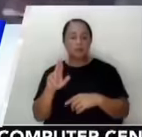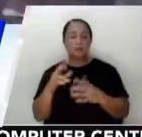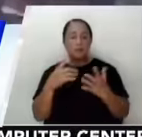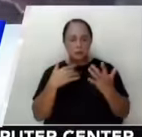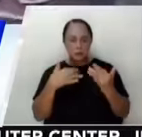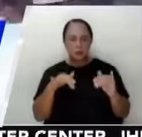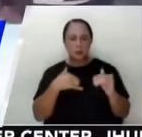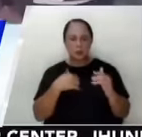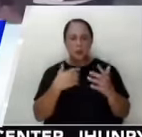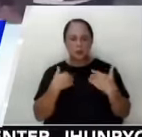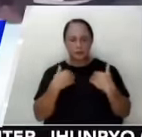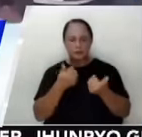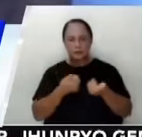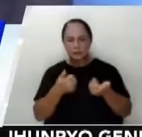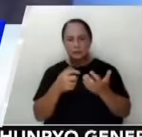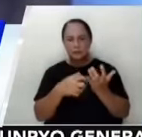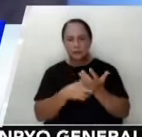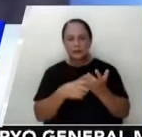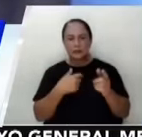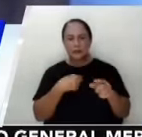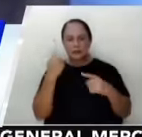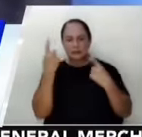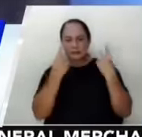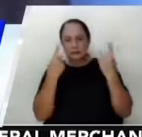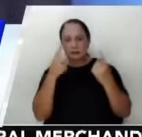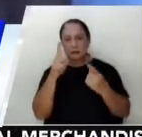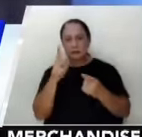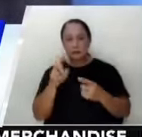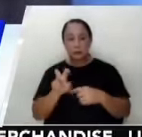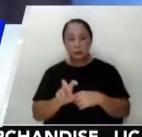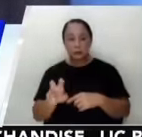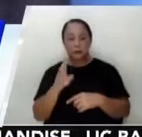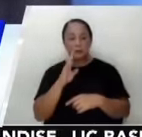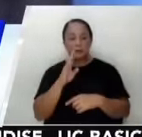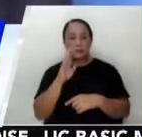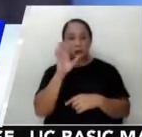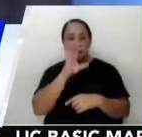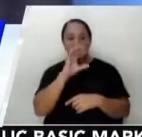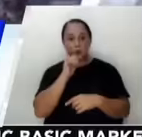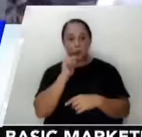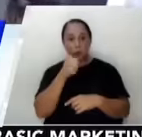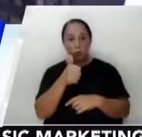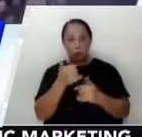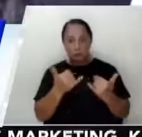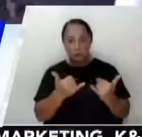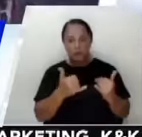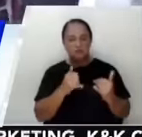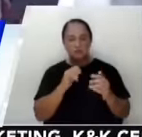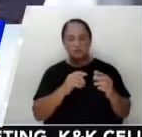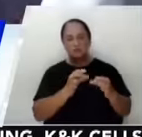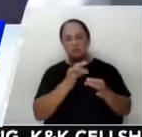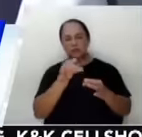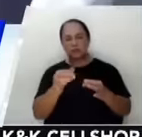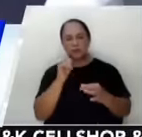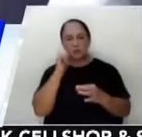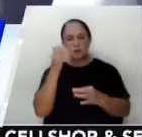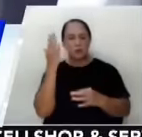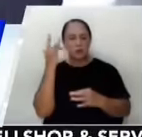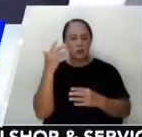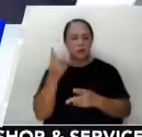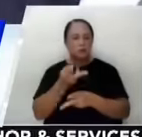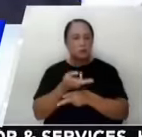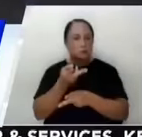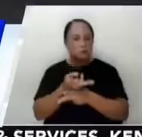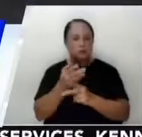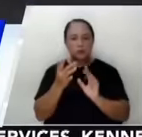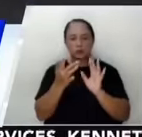concern, iniurong ang isang biyahe papuntang Cebu bukas imbes na ngayong araw. Tayo po ay naka-atabay rin at nakikipag-ugnayan para